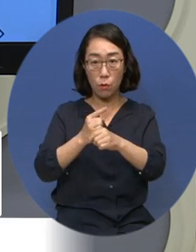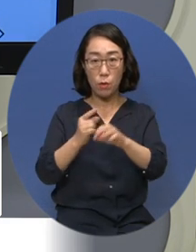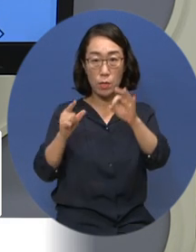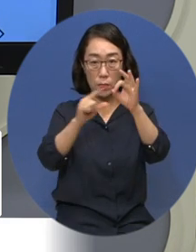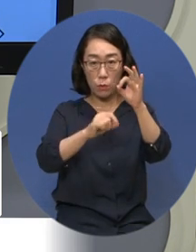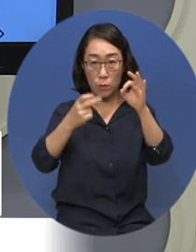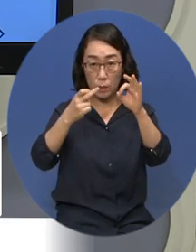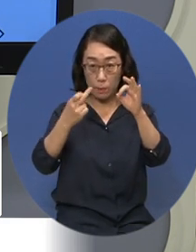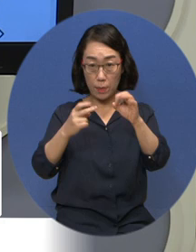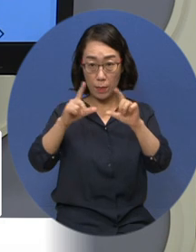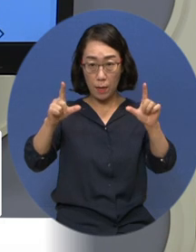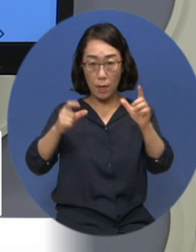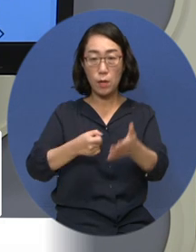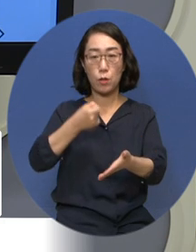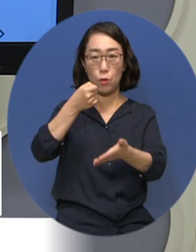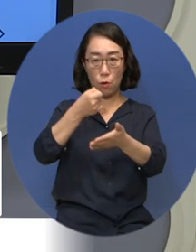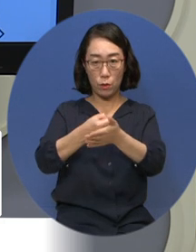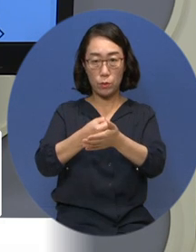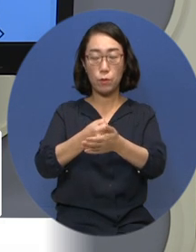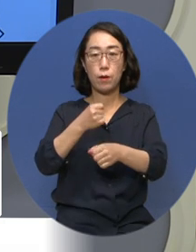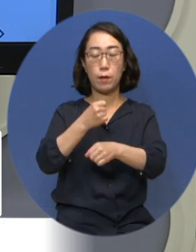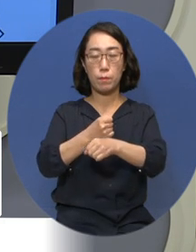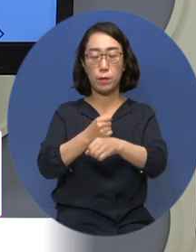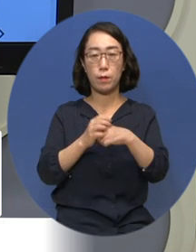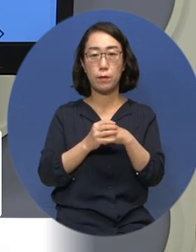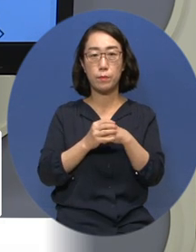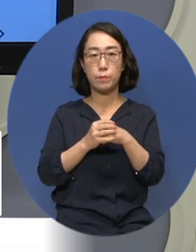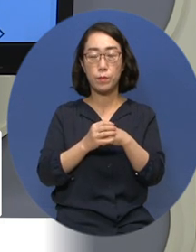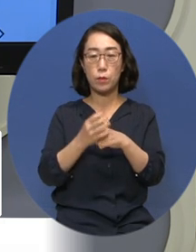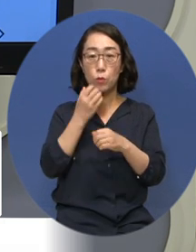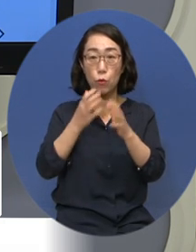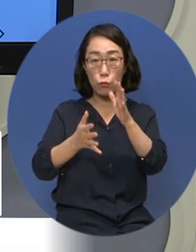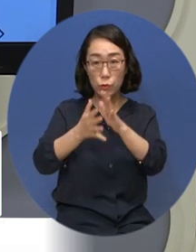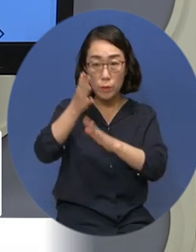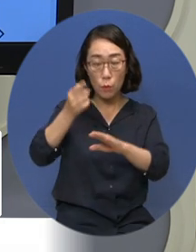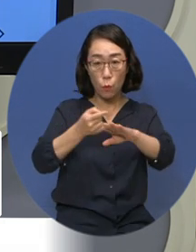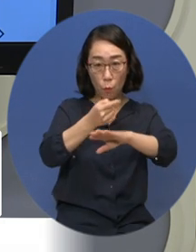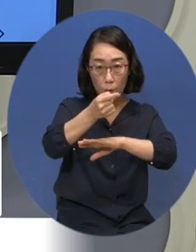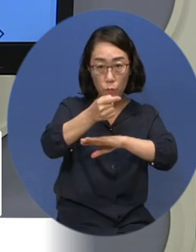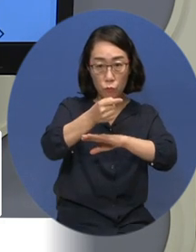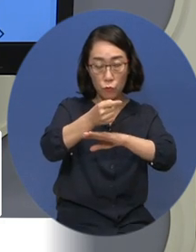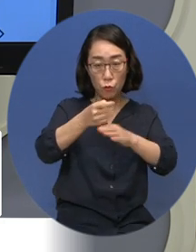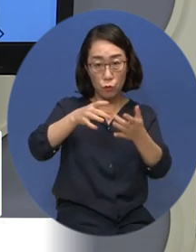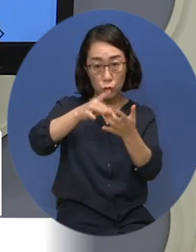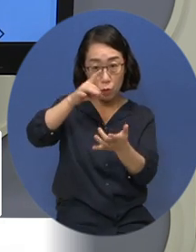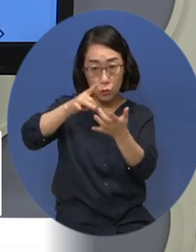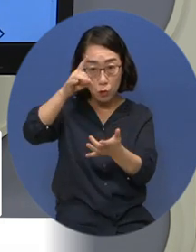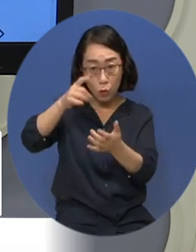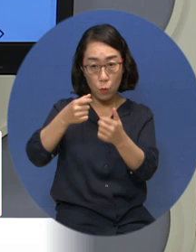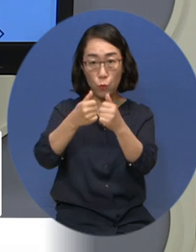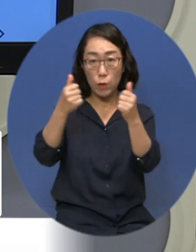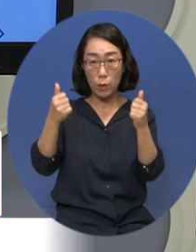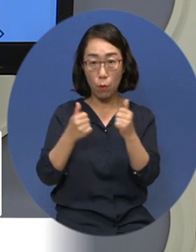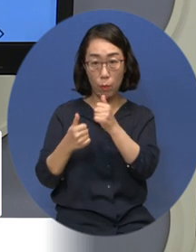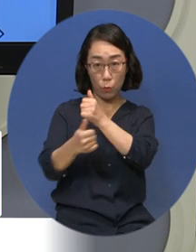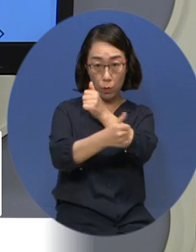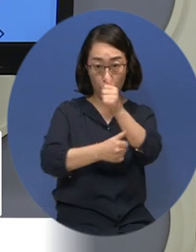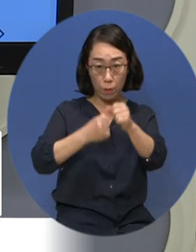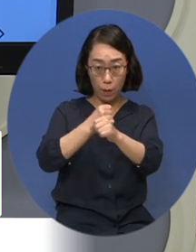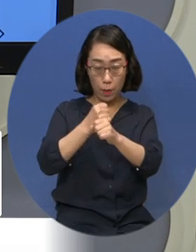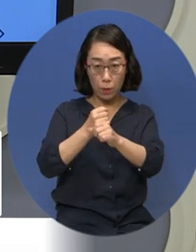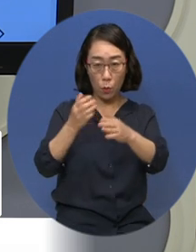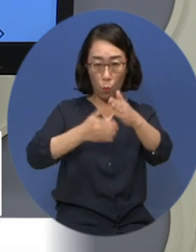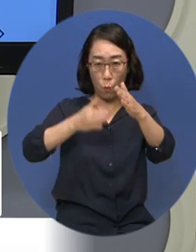대상 기관을 선정 할 예정인데요 서울시는 외부 선정위원회를 통해 운영 법인의 공신력과